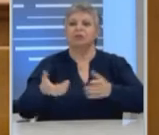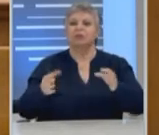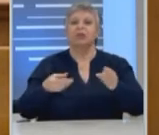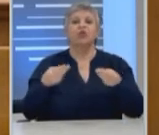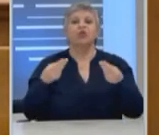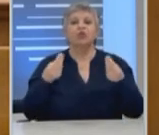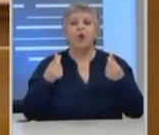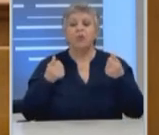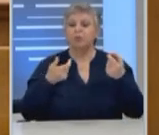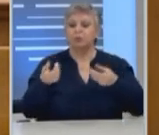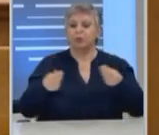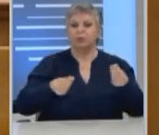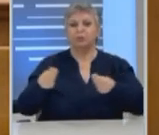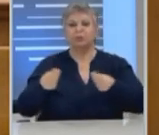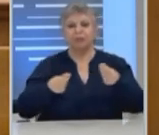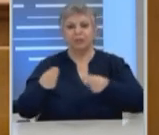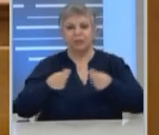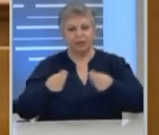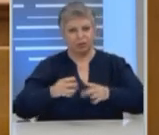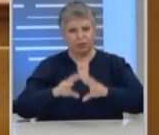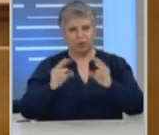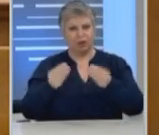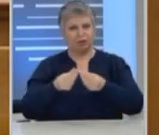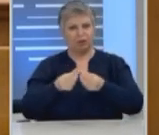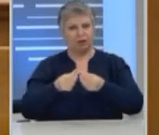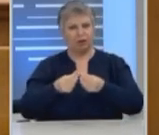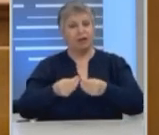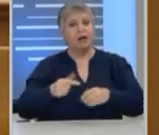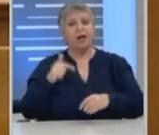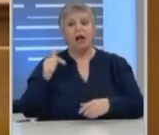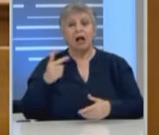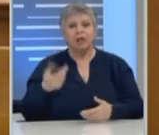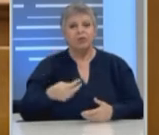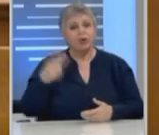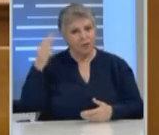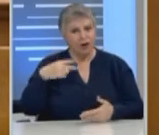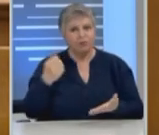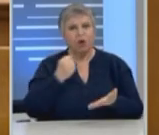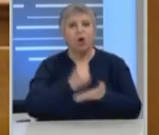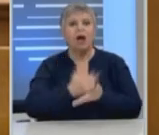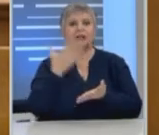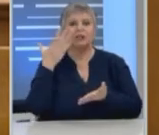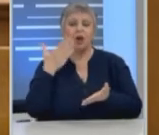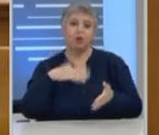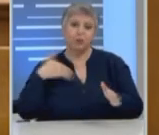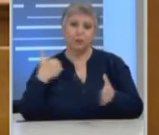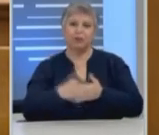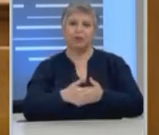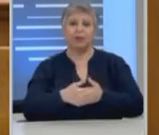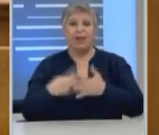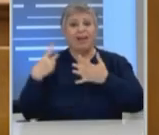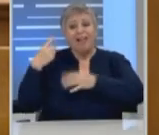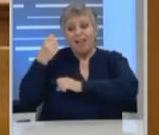Στρατηγικό πρόβλημα το γεγονός ότι κλείνει η αξιολόγηση και οδεύουμε επιτέλους μετά από 7 ολόκληρα χρόνια σε